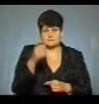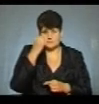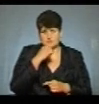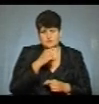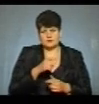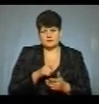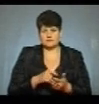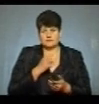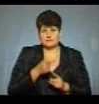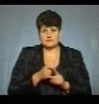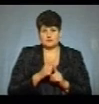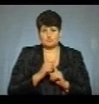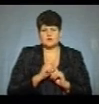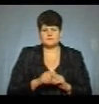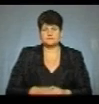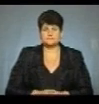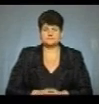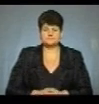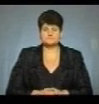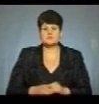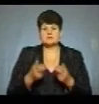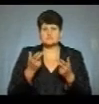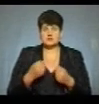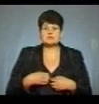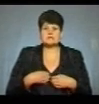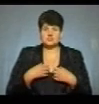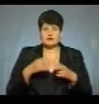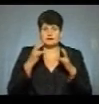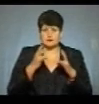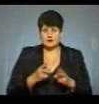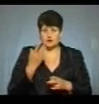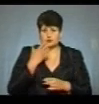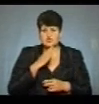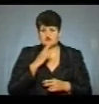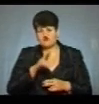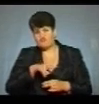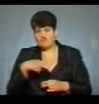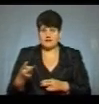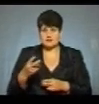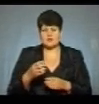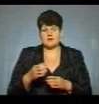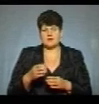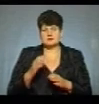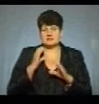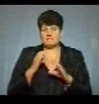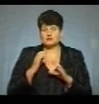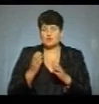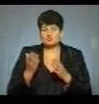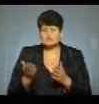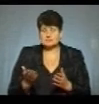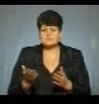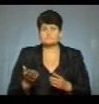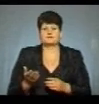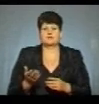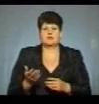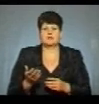дякую за відповідь. Дякую. Звичайно, страшна трагедія, коли дівчинка вилетіла з автобуса. Ми